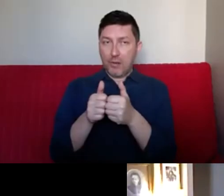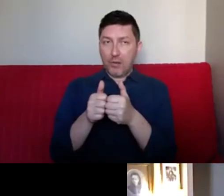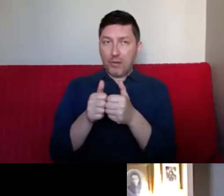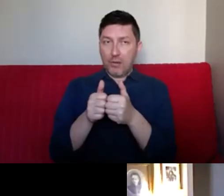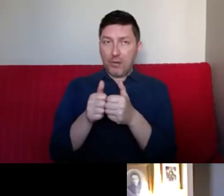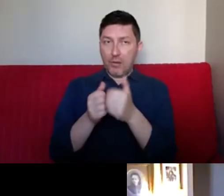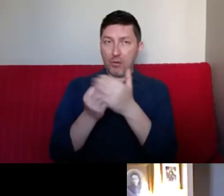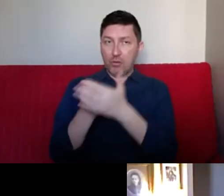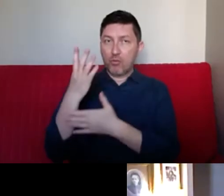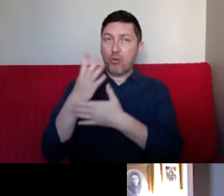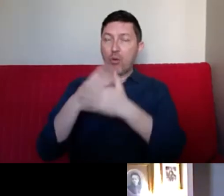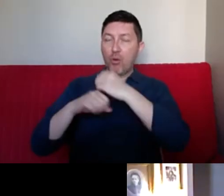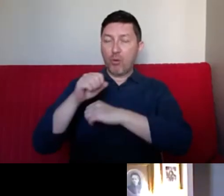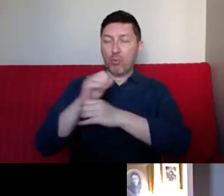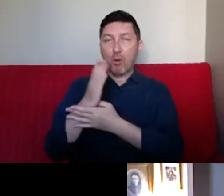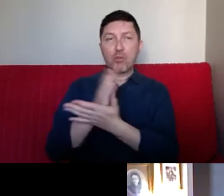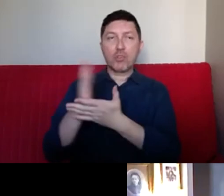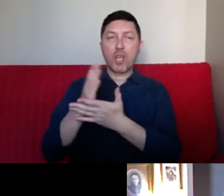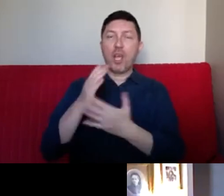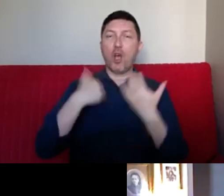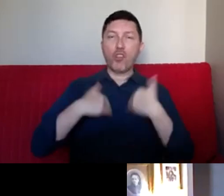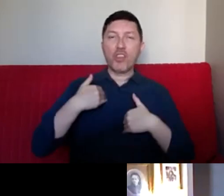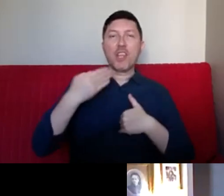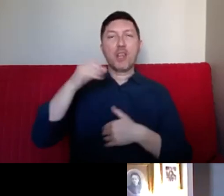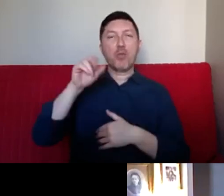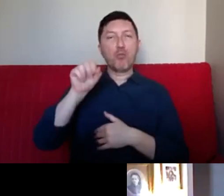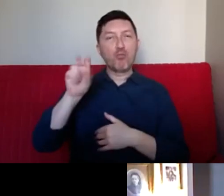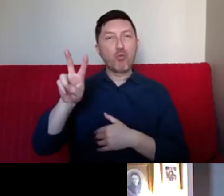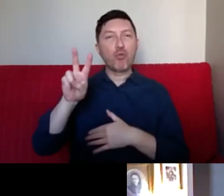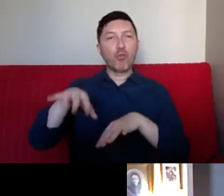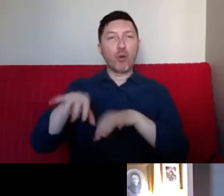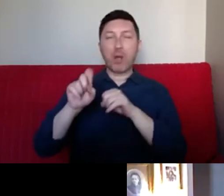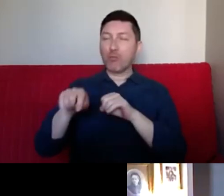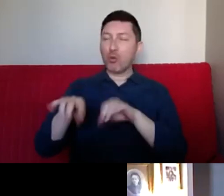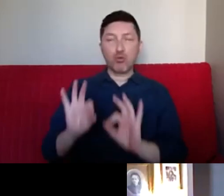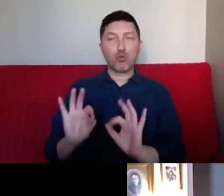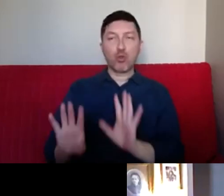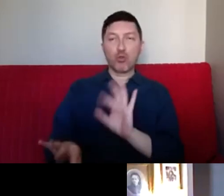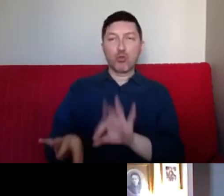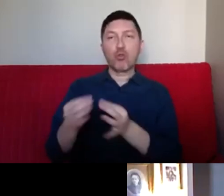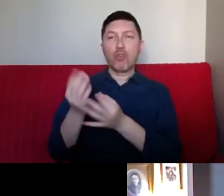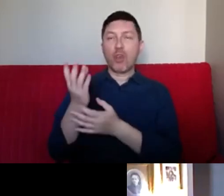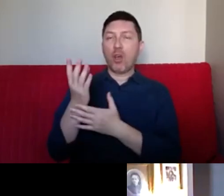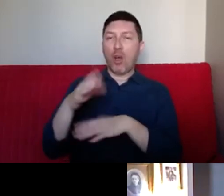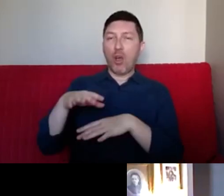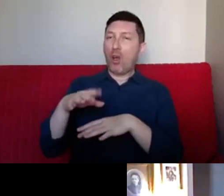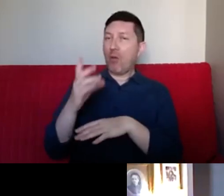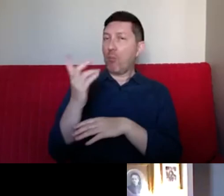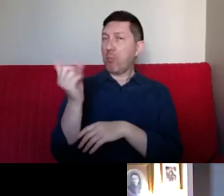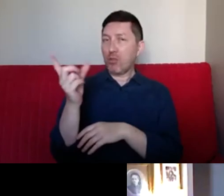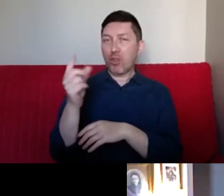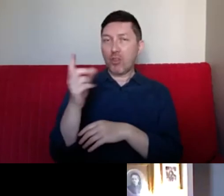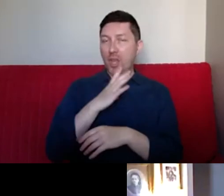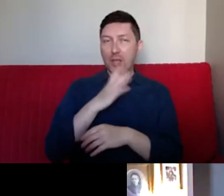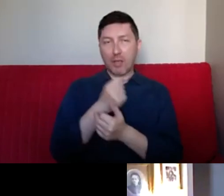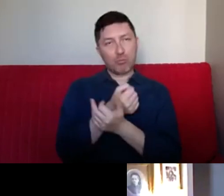projet, donc Andy Move Emploi. Il faudrait donc juste trouver alors des partenaires. Je vous invite à contacter le SPD ou l'ADAPT ou d'autres partenaires. Mais donc là,